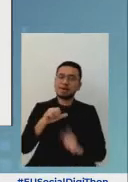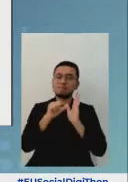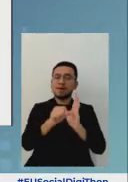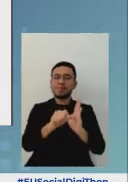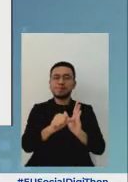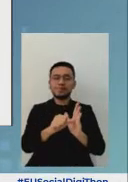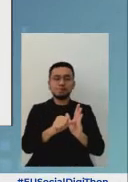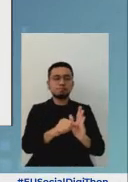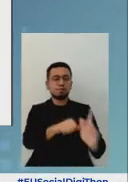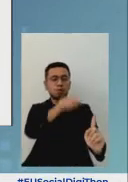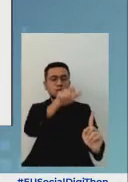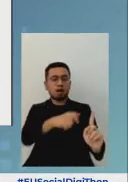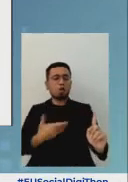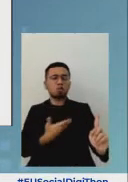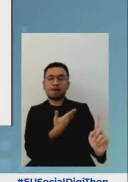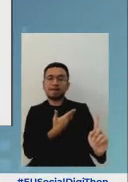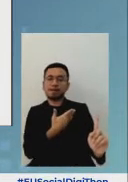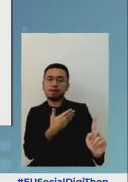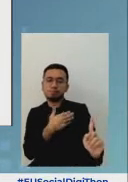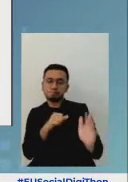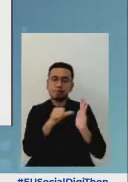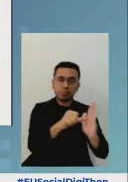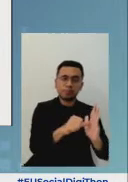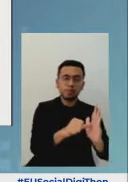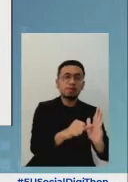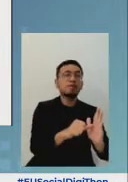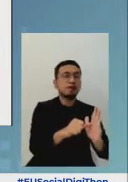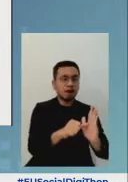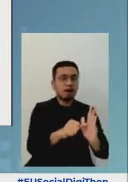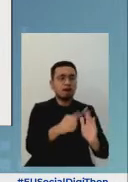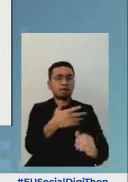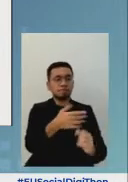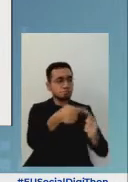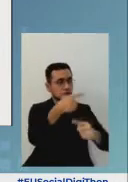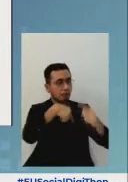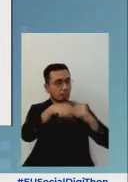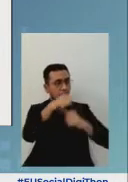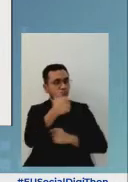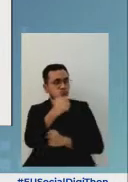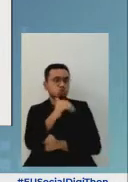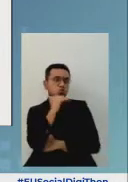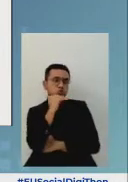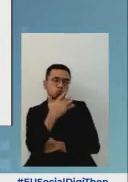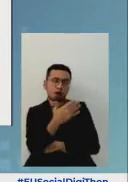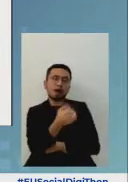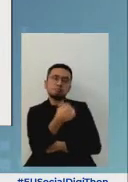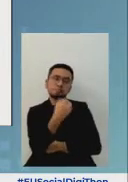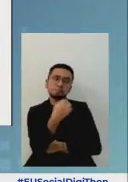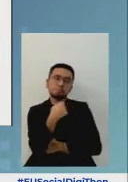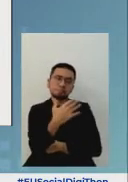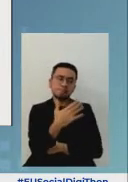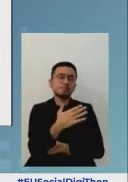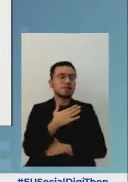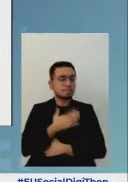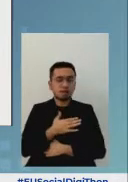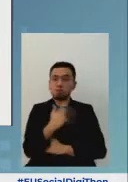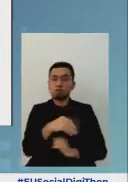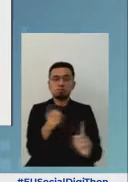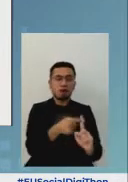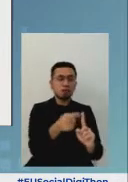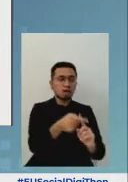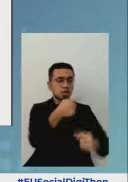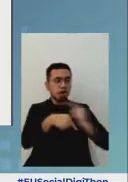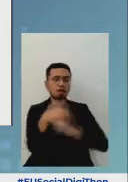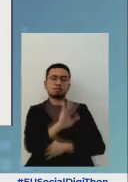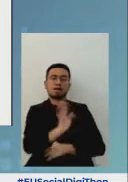cyberbullying. Dengarkan kalau dia siap berbagi, jangan dipaksa kalau dia belum siap, ya. Berikan dukungan padanya, dia tidak layak menerima